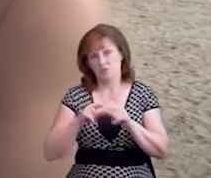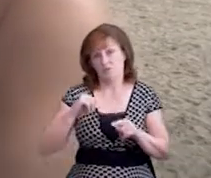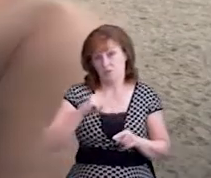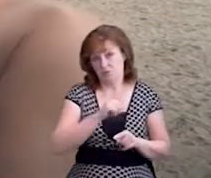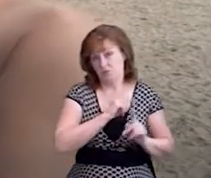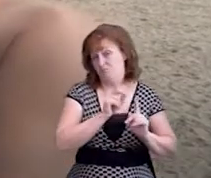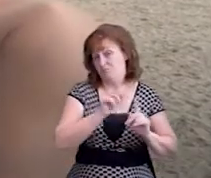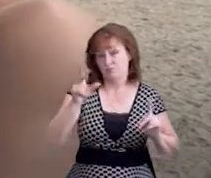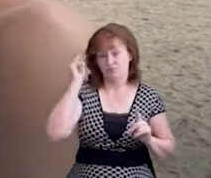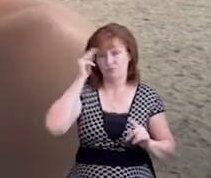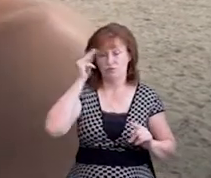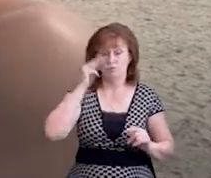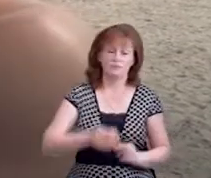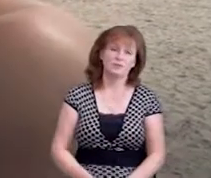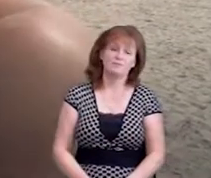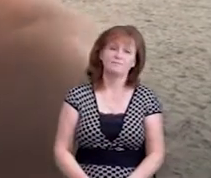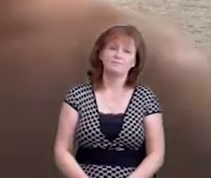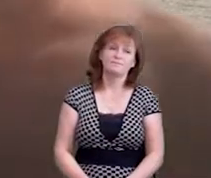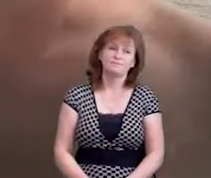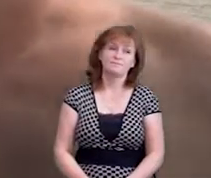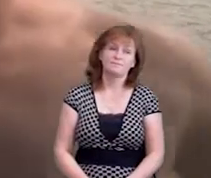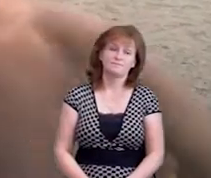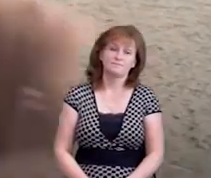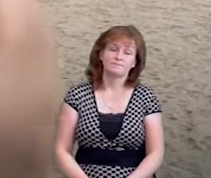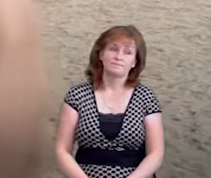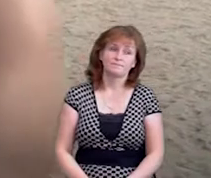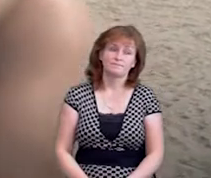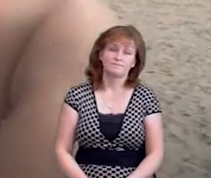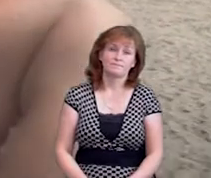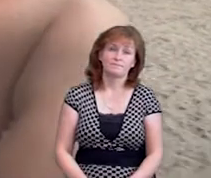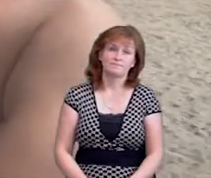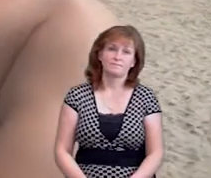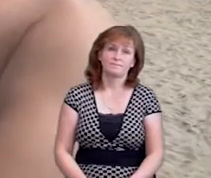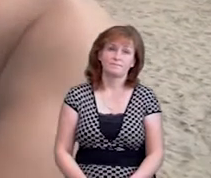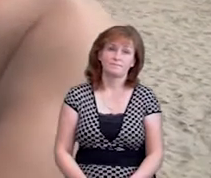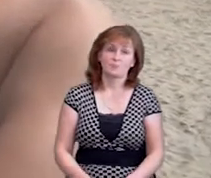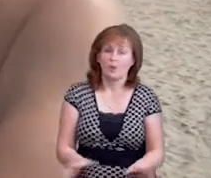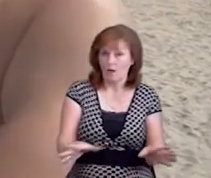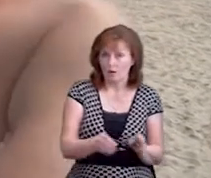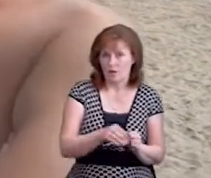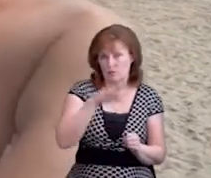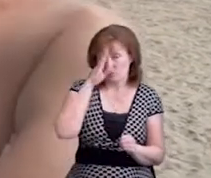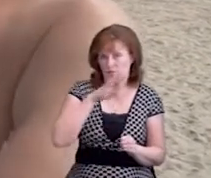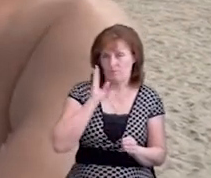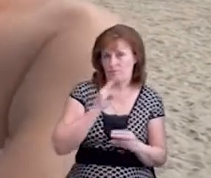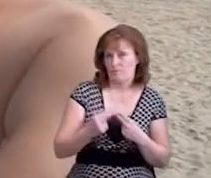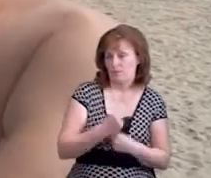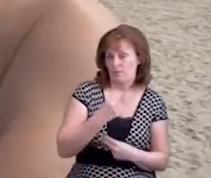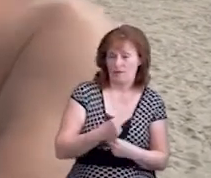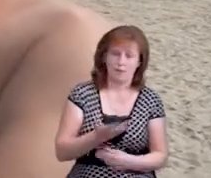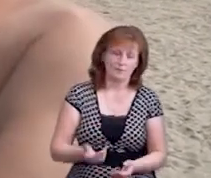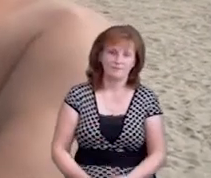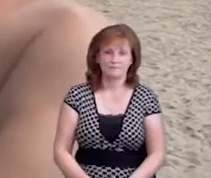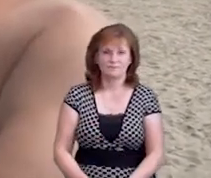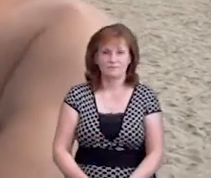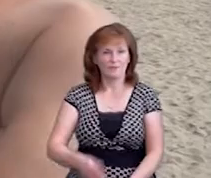Спокійно вчили, просто руками підтримували і плив. разом з батьками. Тренер, ну